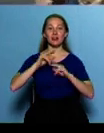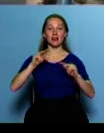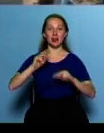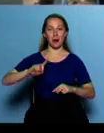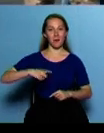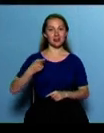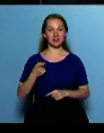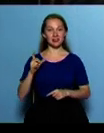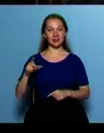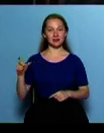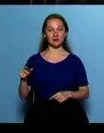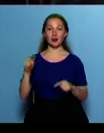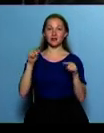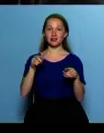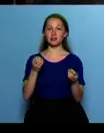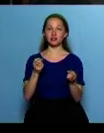Цел здесь. Нужно положить щеку.